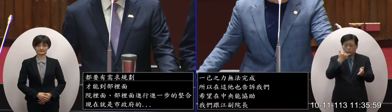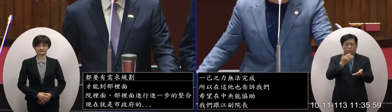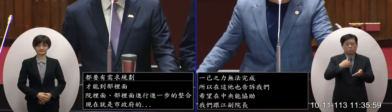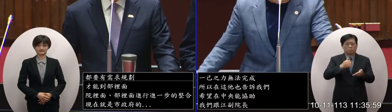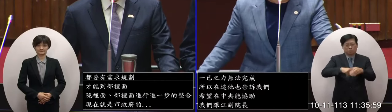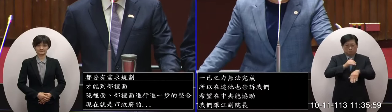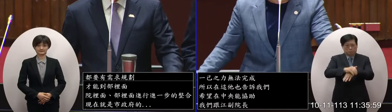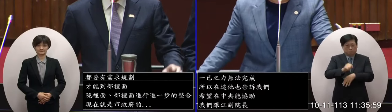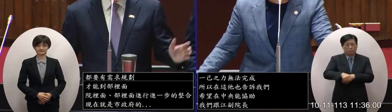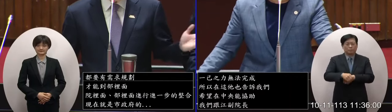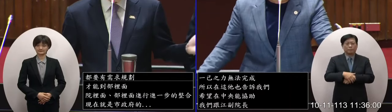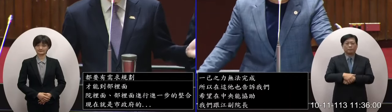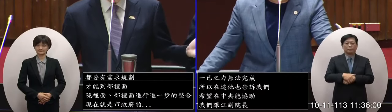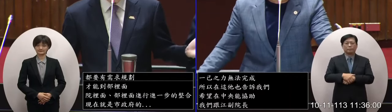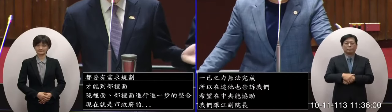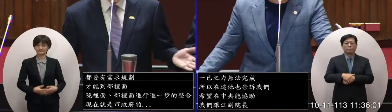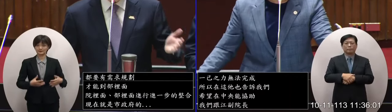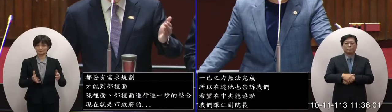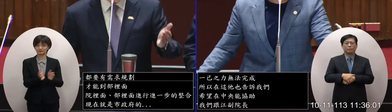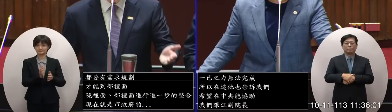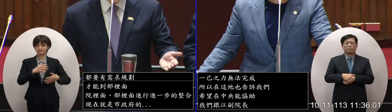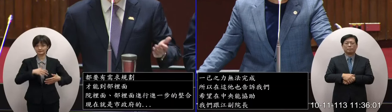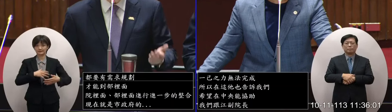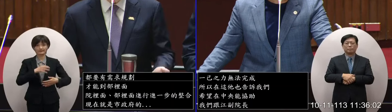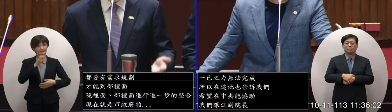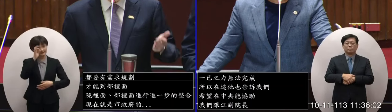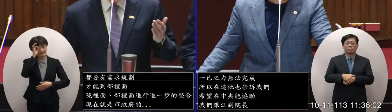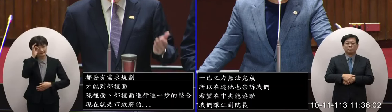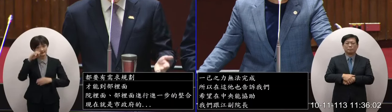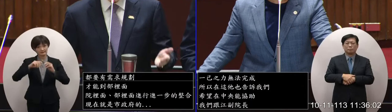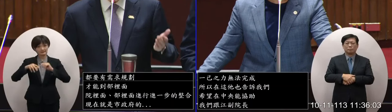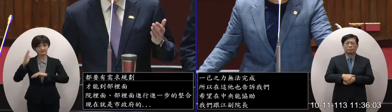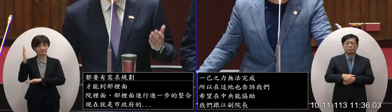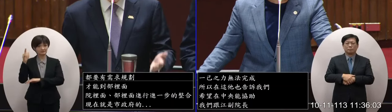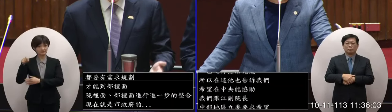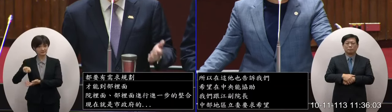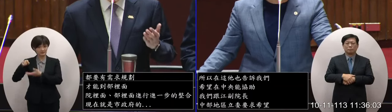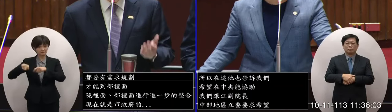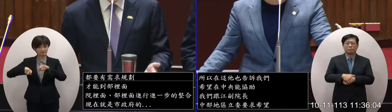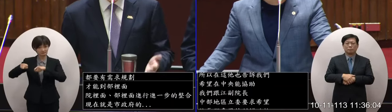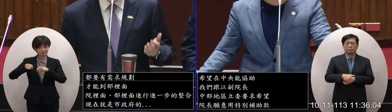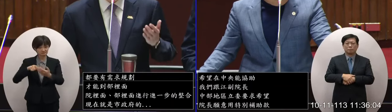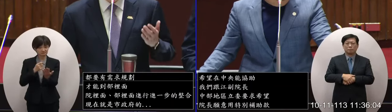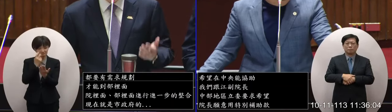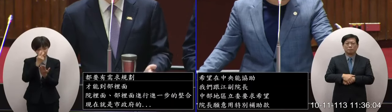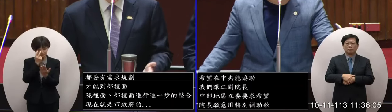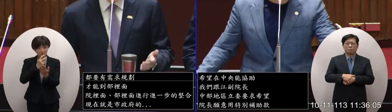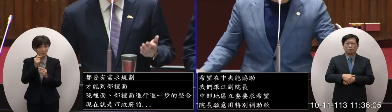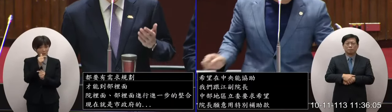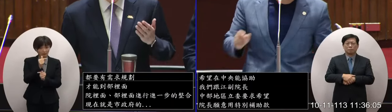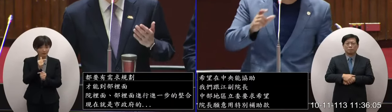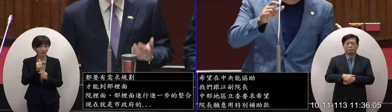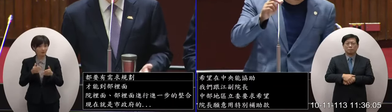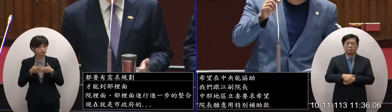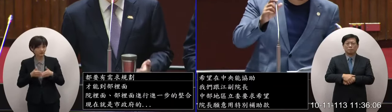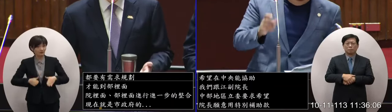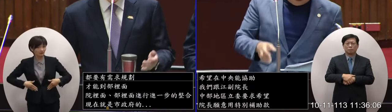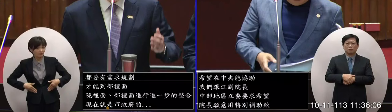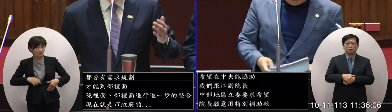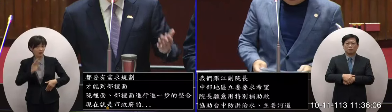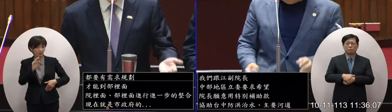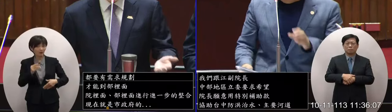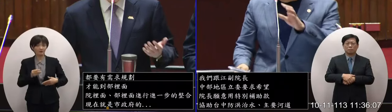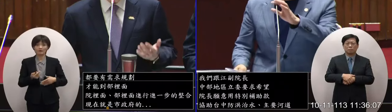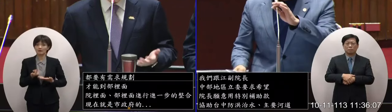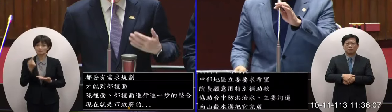在这边答应我好不好？ 那部里面也要看地方提出来的计划是不是完整，需求是不是急迫，那是不是要积极来